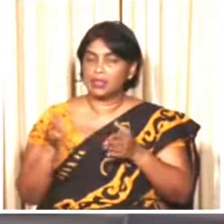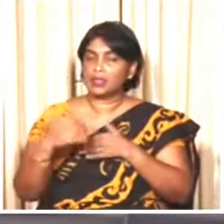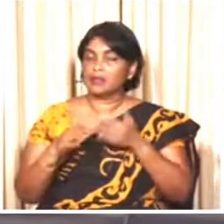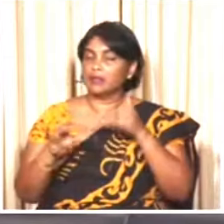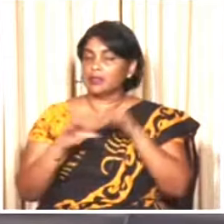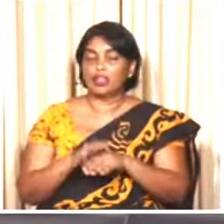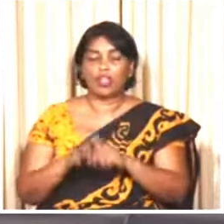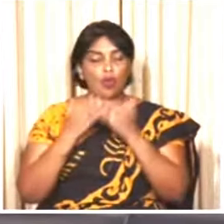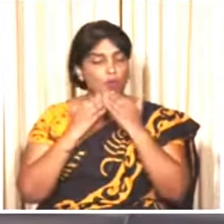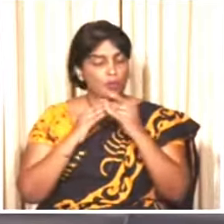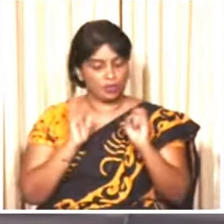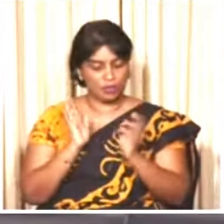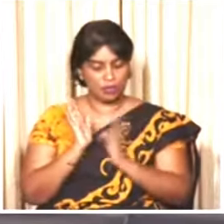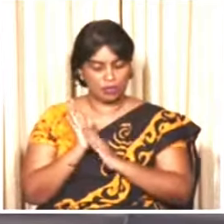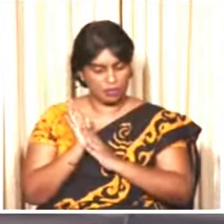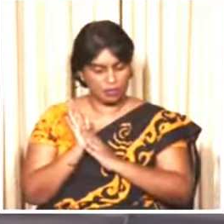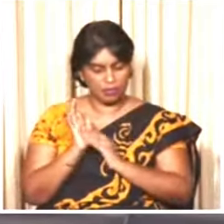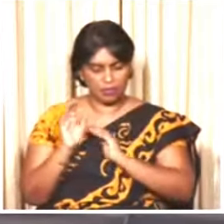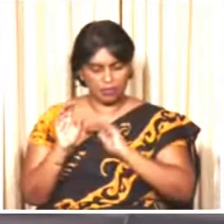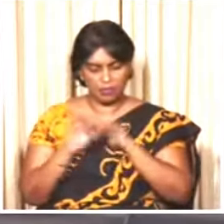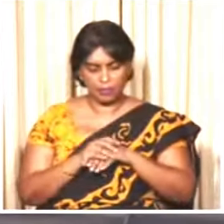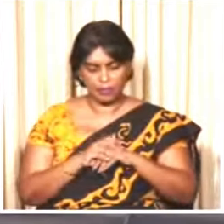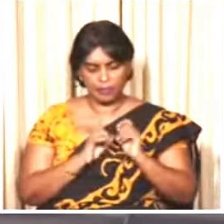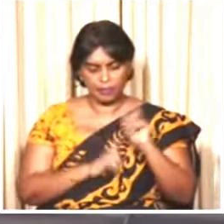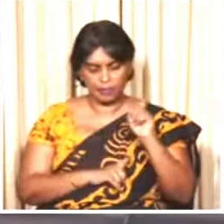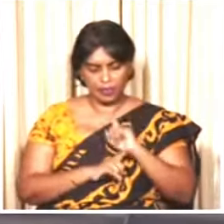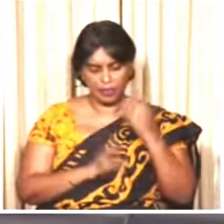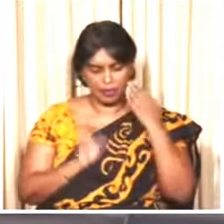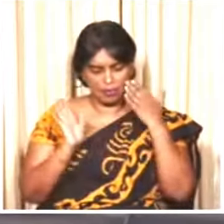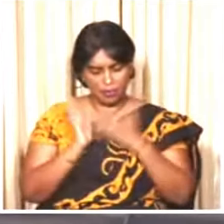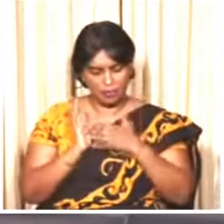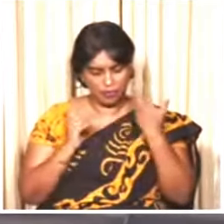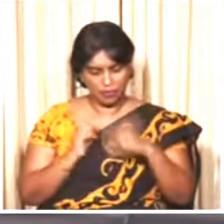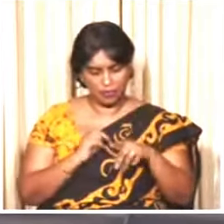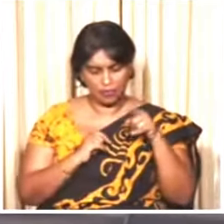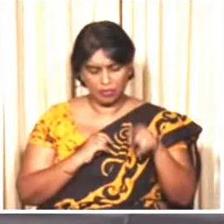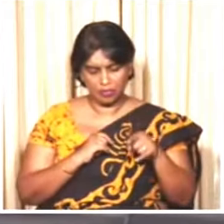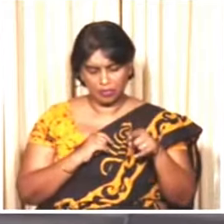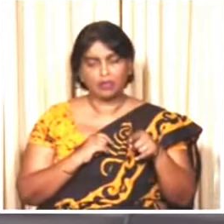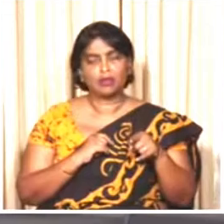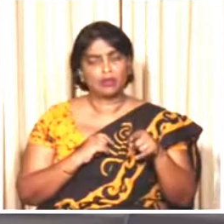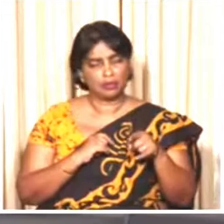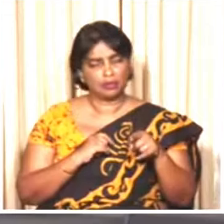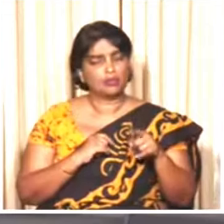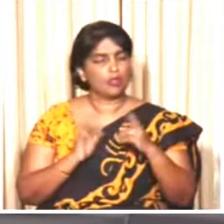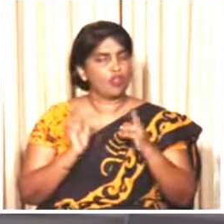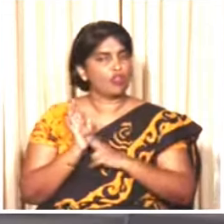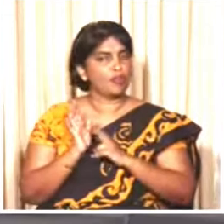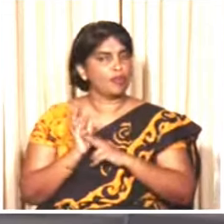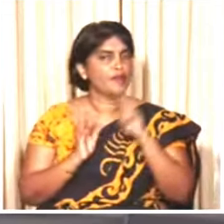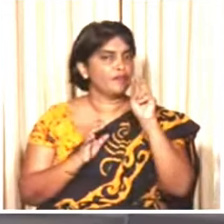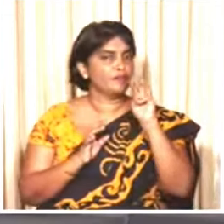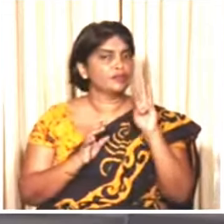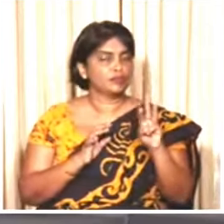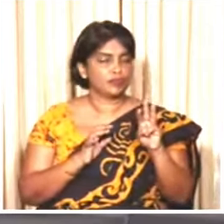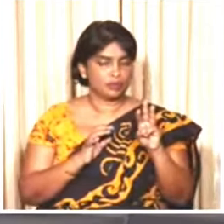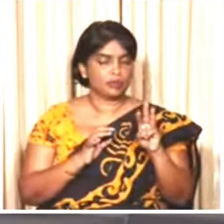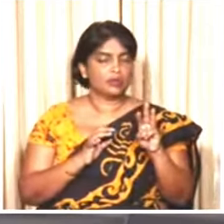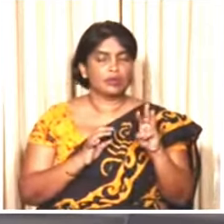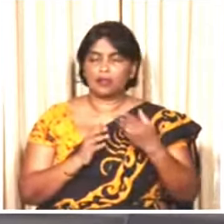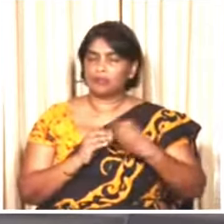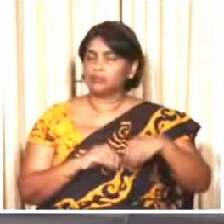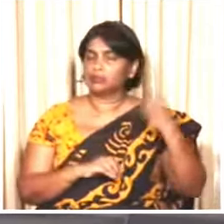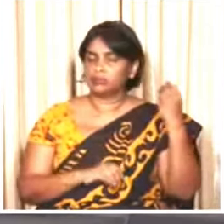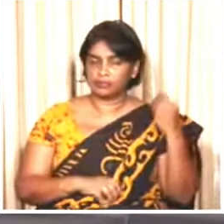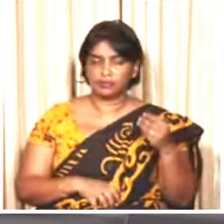ගිහිල්ලා උපදේශකාරක සභාවට ගිහිල්ලා පාර්ලිමන්ට්කට ඇවිල්ලා ඒක නොවැම්බර් 23 වෙනිදා වැඩි